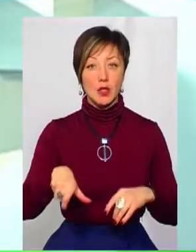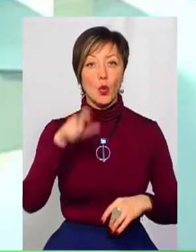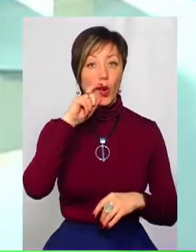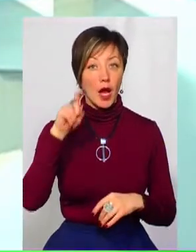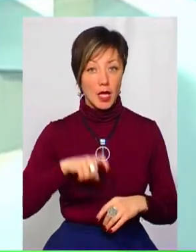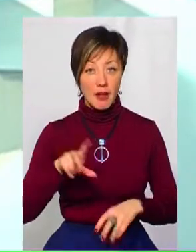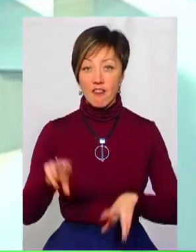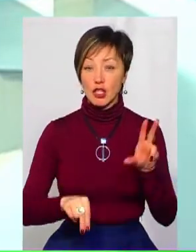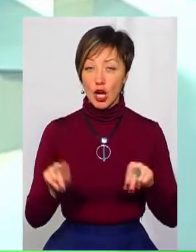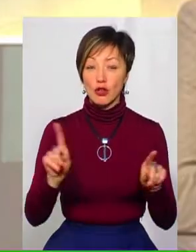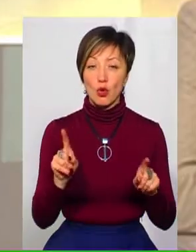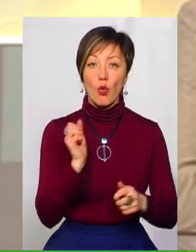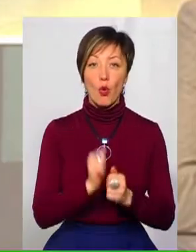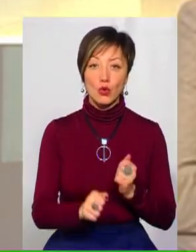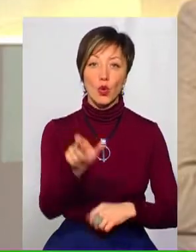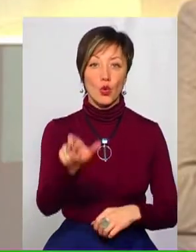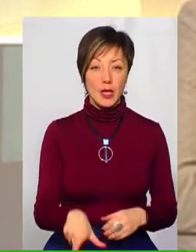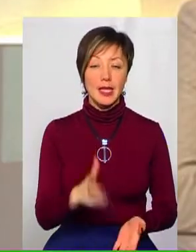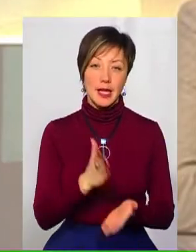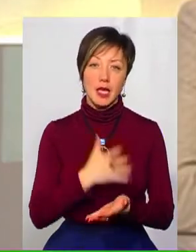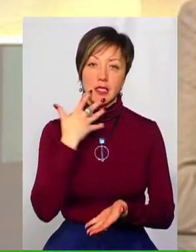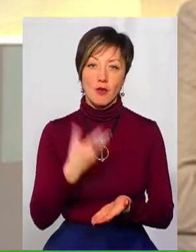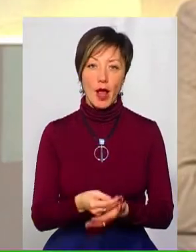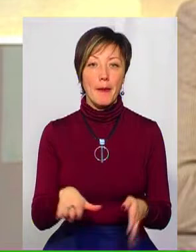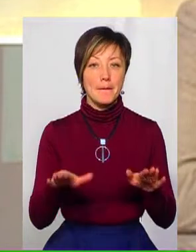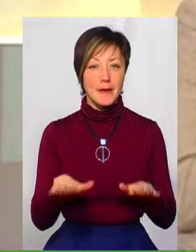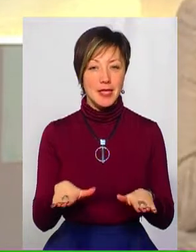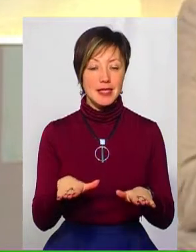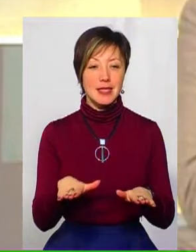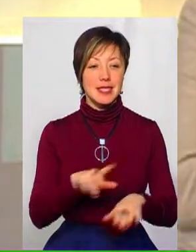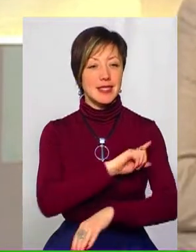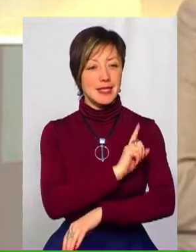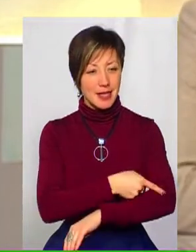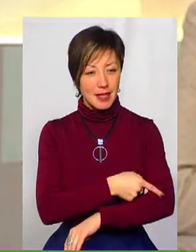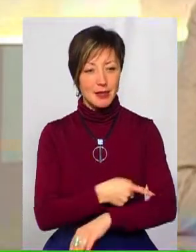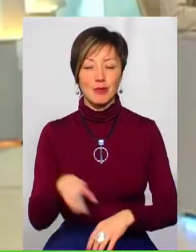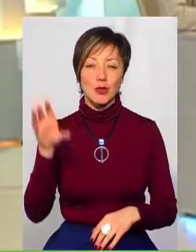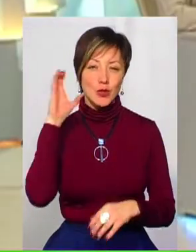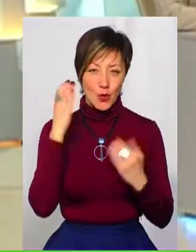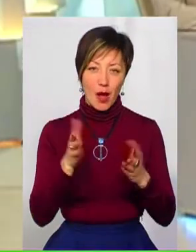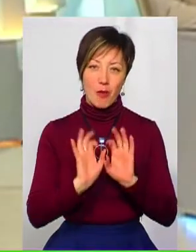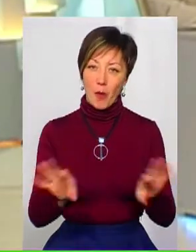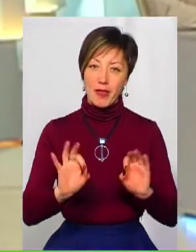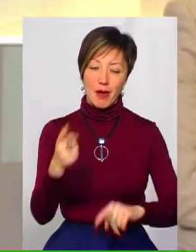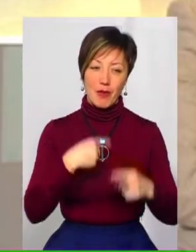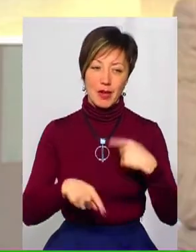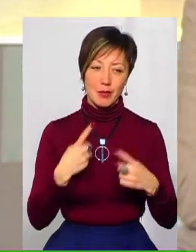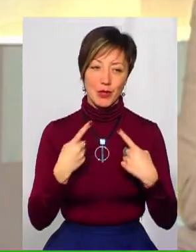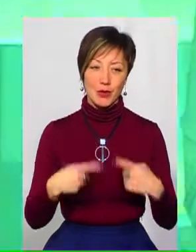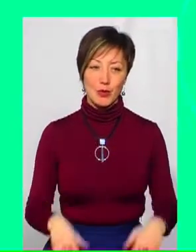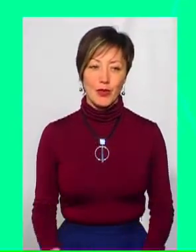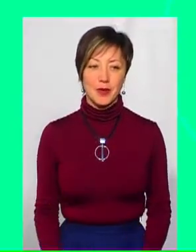України, вважає, що у кожної людини є своє місце сили. Також послухаємо коментар і повернемось до